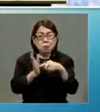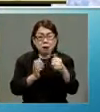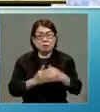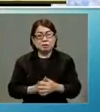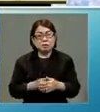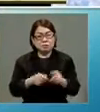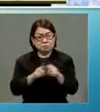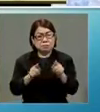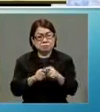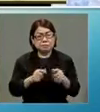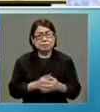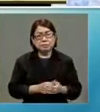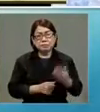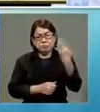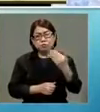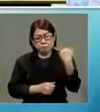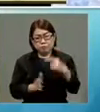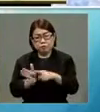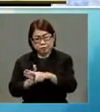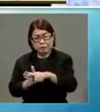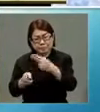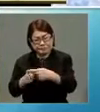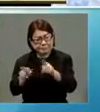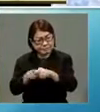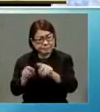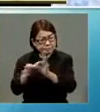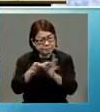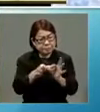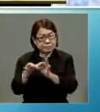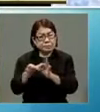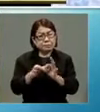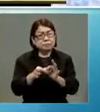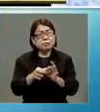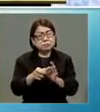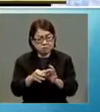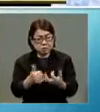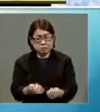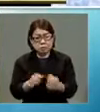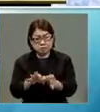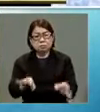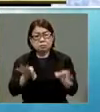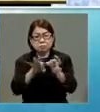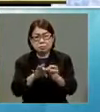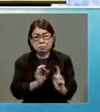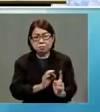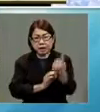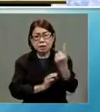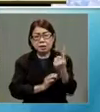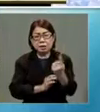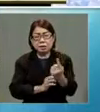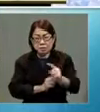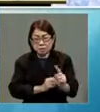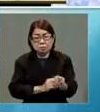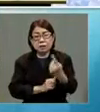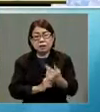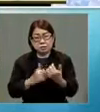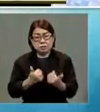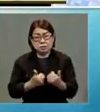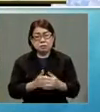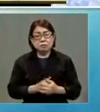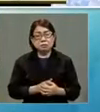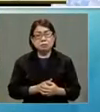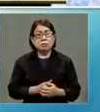นะครับซึ่งอันนี้ก็นำเรียนว่ามีความสำคัญที่เราต้องเรียนมาโรคนี้โรคใหม่เพิ่งเกิดมา